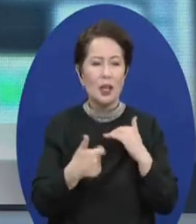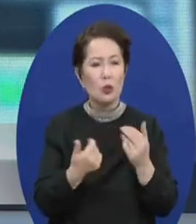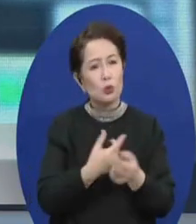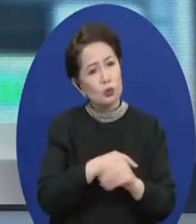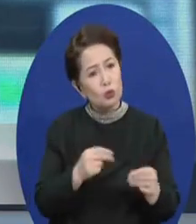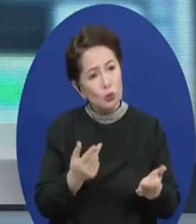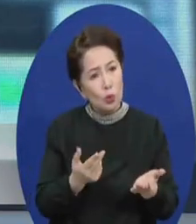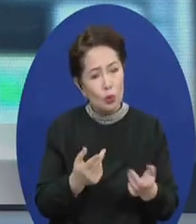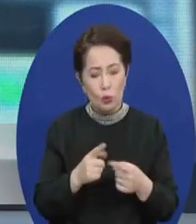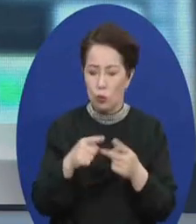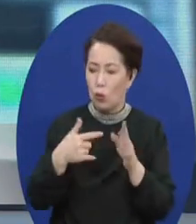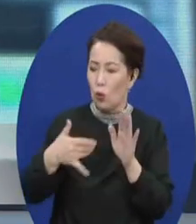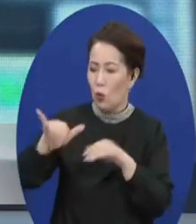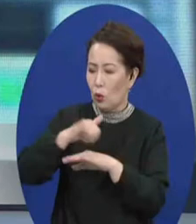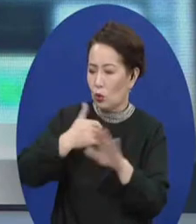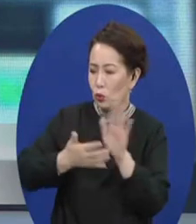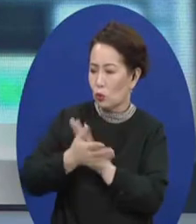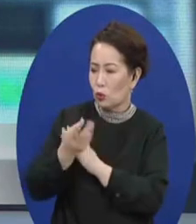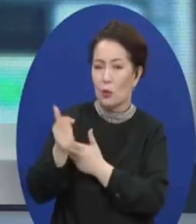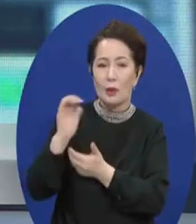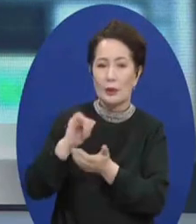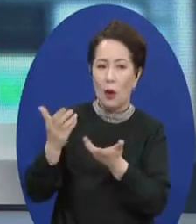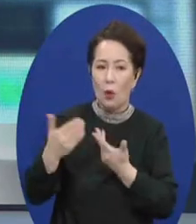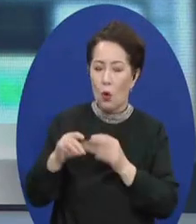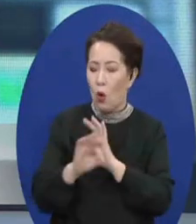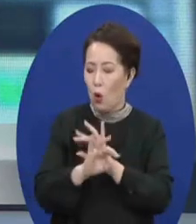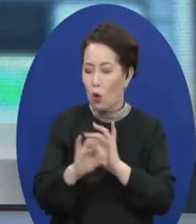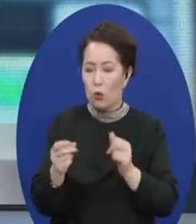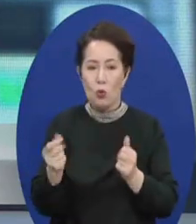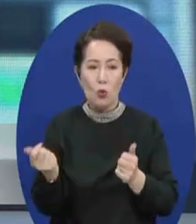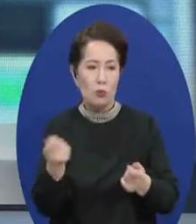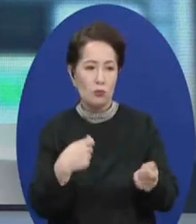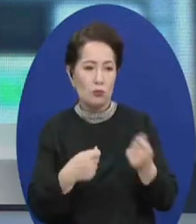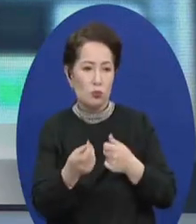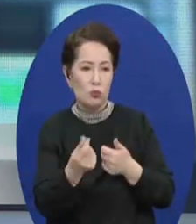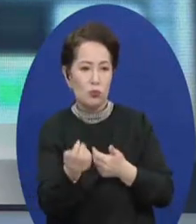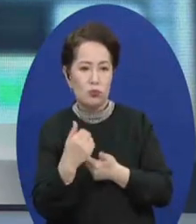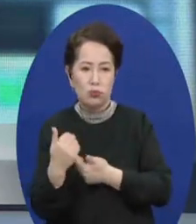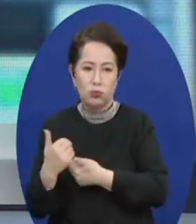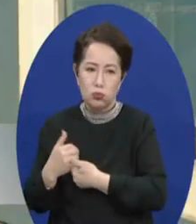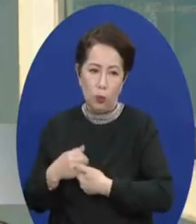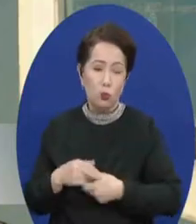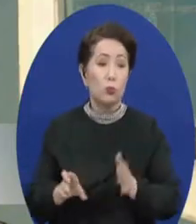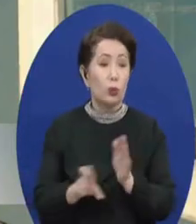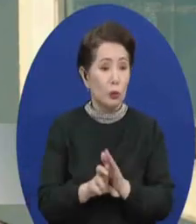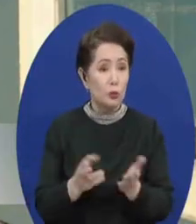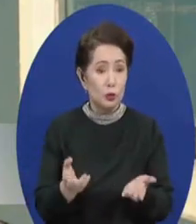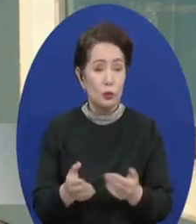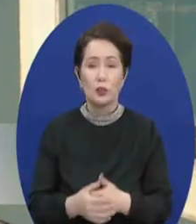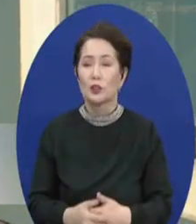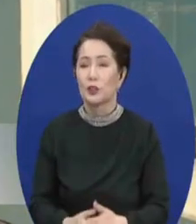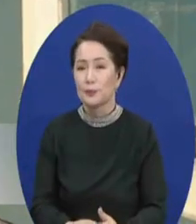чөлөөлүүлэх зөвхөн улсын төсвөр санхүүжгүйгээр олон их сурвалжаас орлого олох боломжтой болж байгаа юм а.